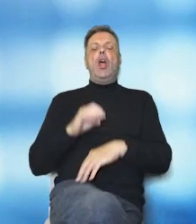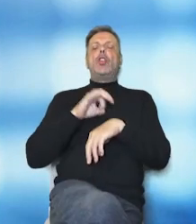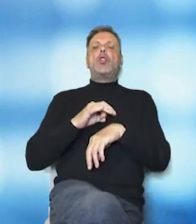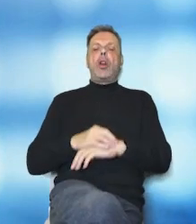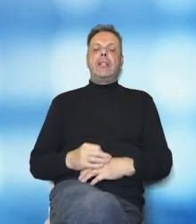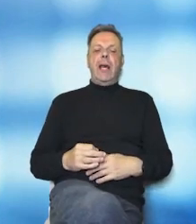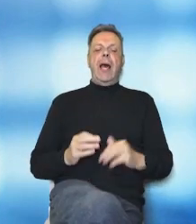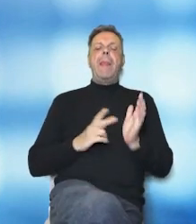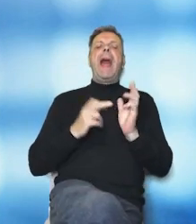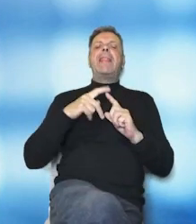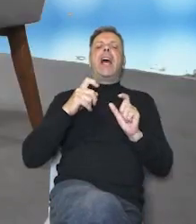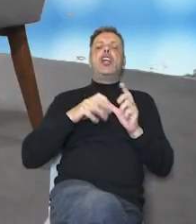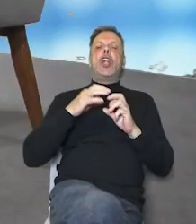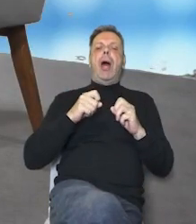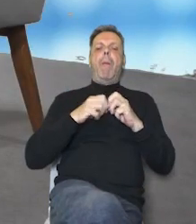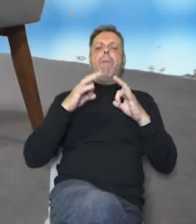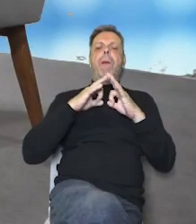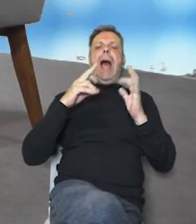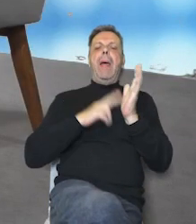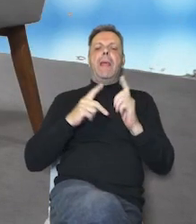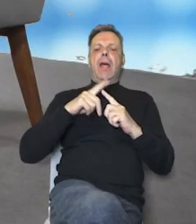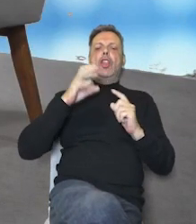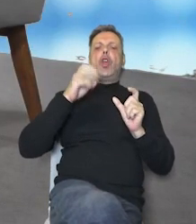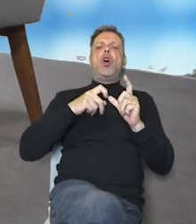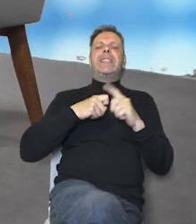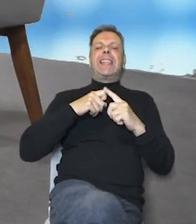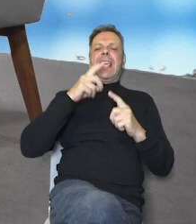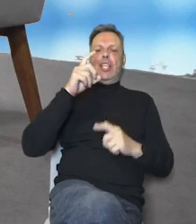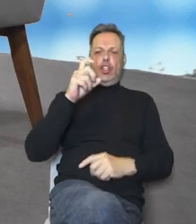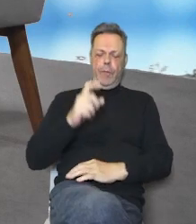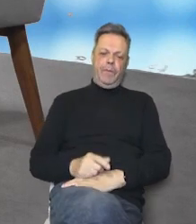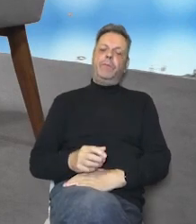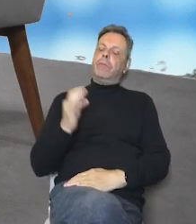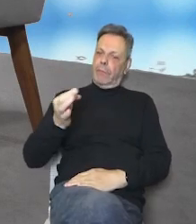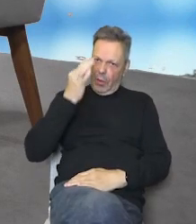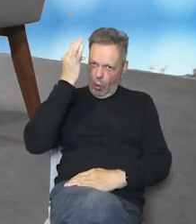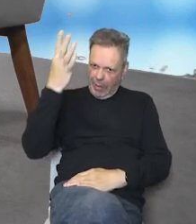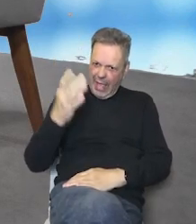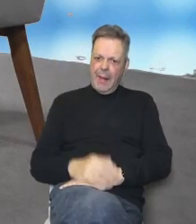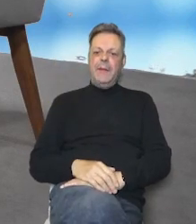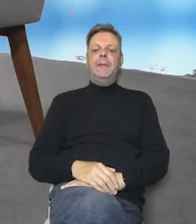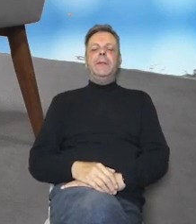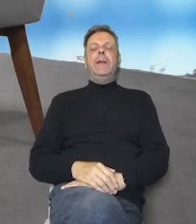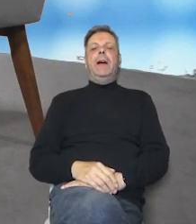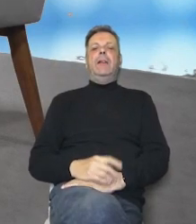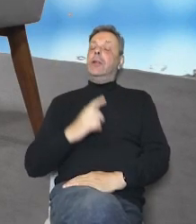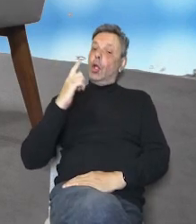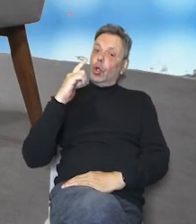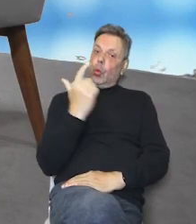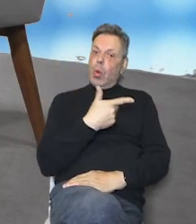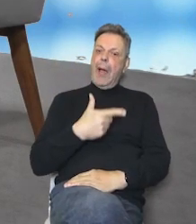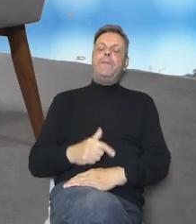doktorica Nataša Ban Toskić. Dobar dan, dobro mi došli u emisiju. A